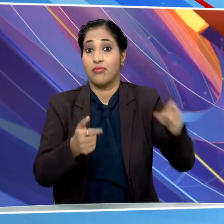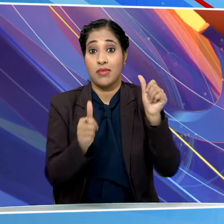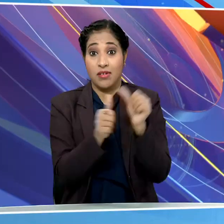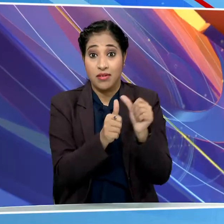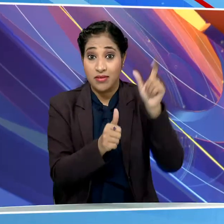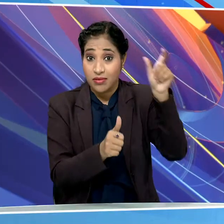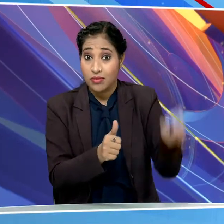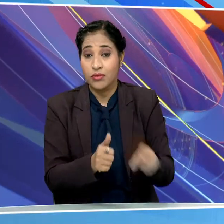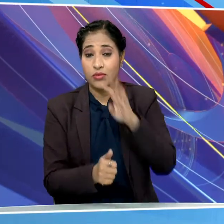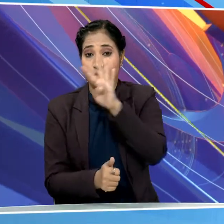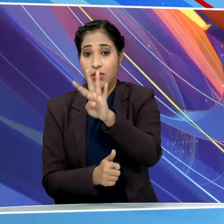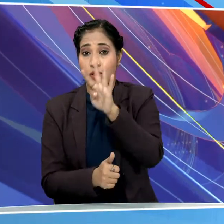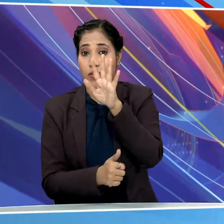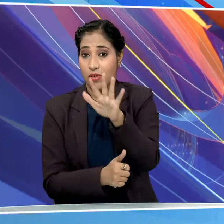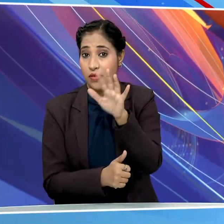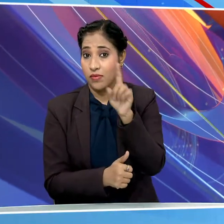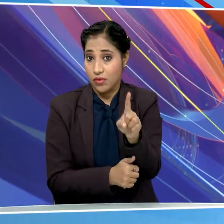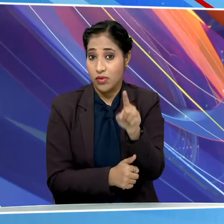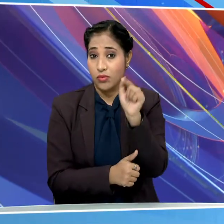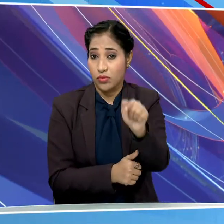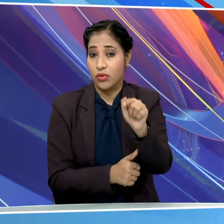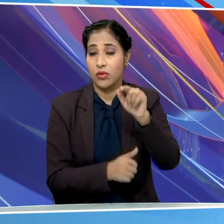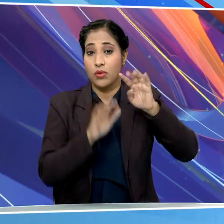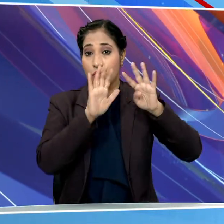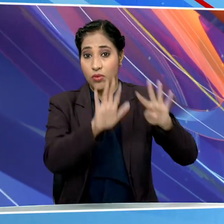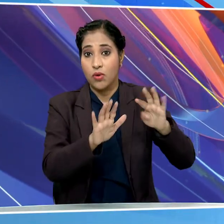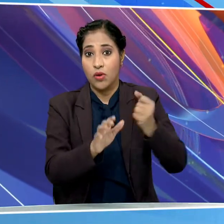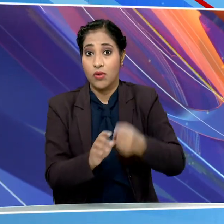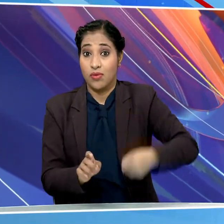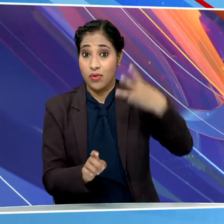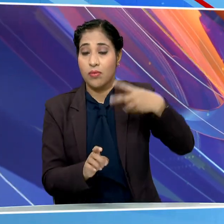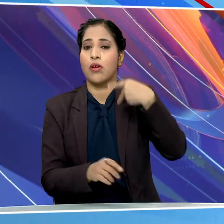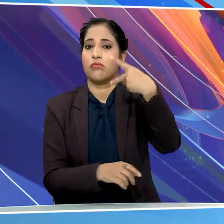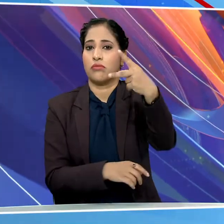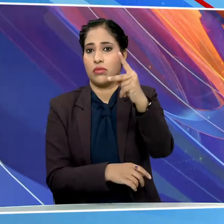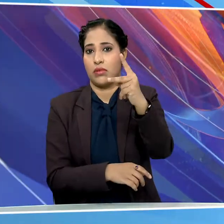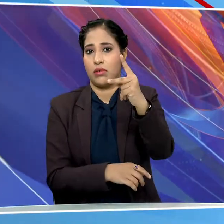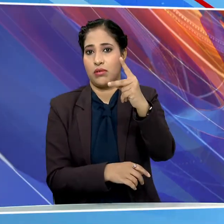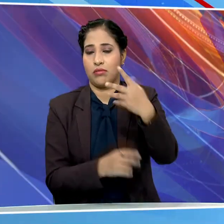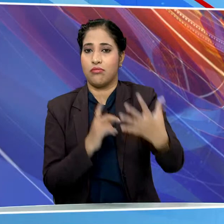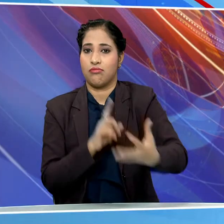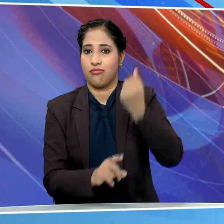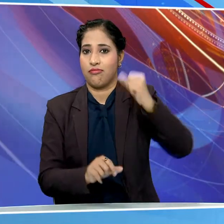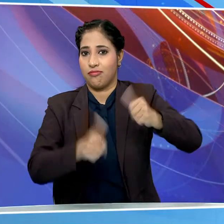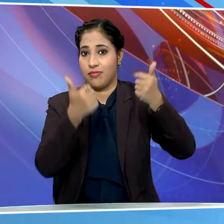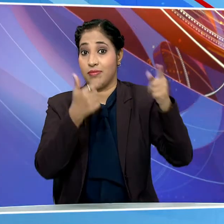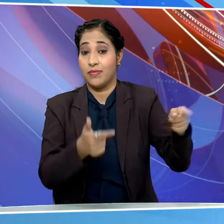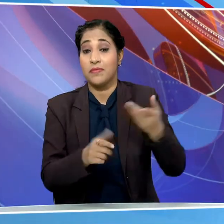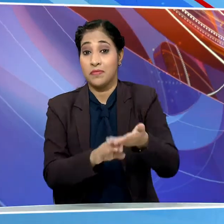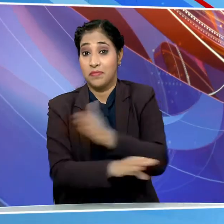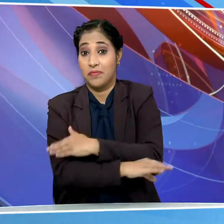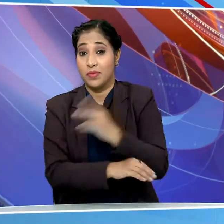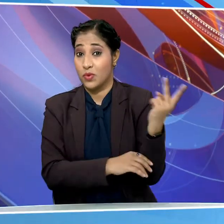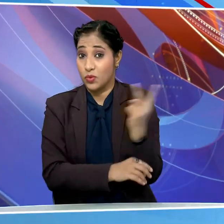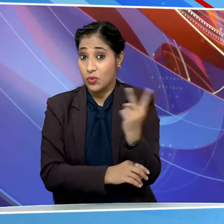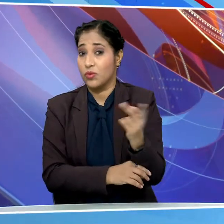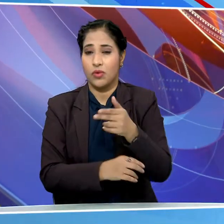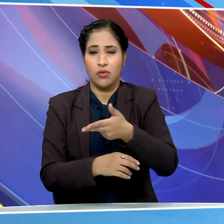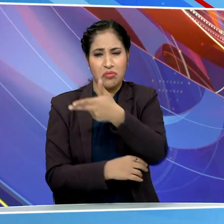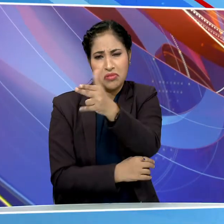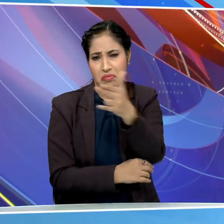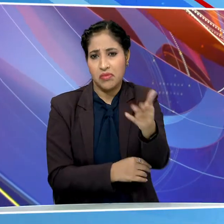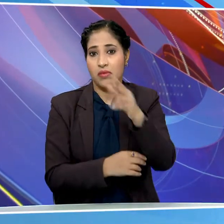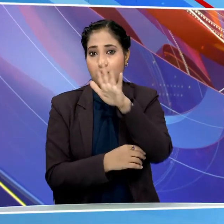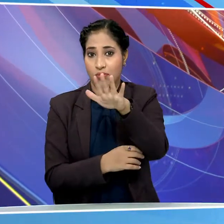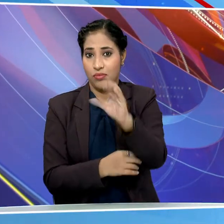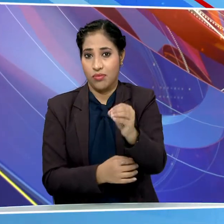कुल 451.9 अंक लेकर दूसरा स्थान प्राप्त किया. इससे पहले इन दोनों निशानेबाजों ने